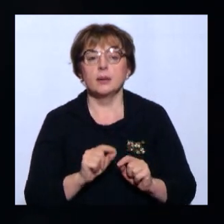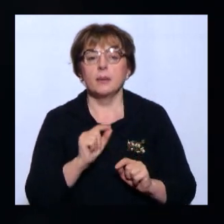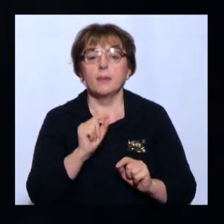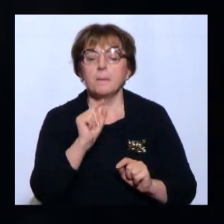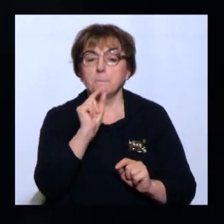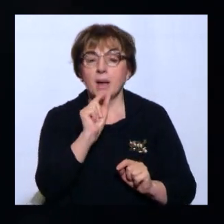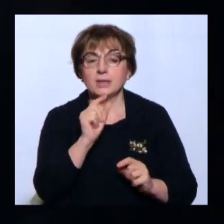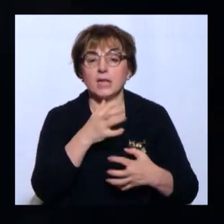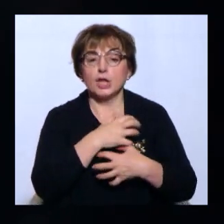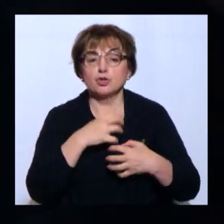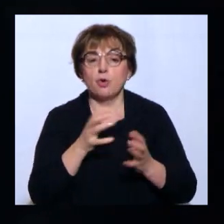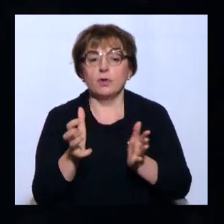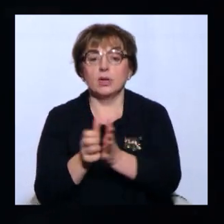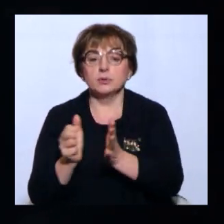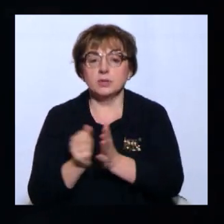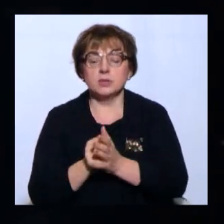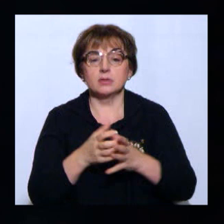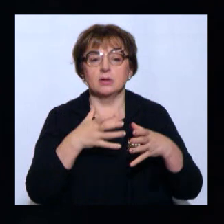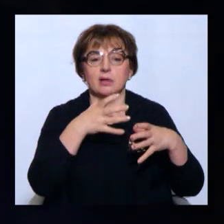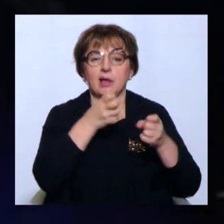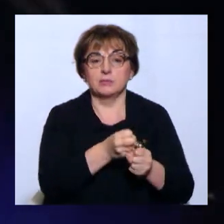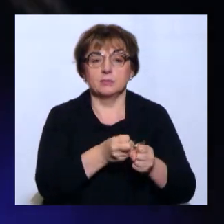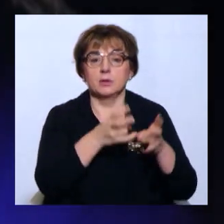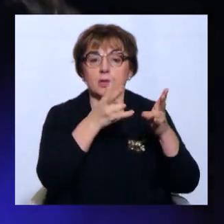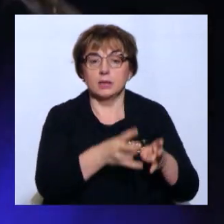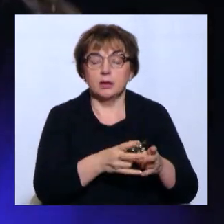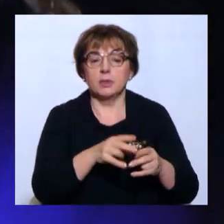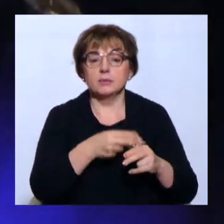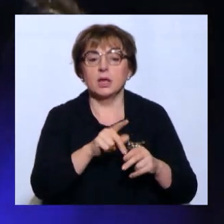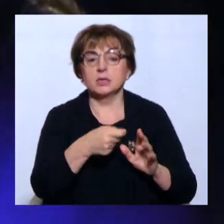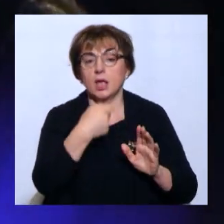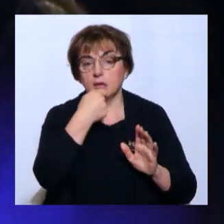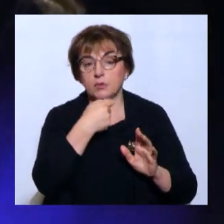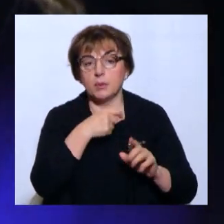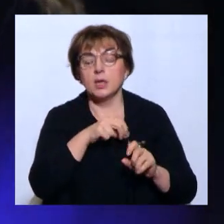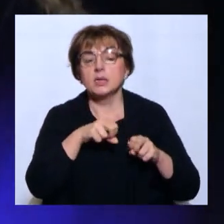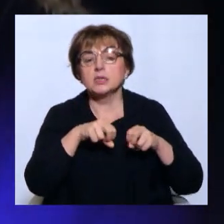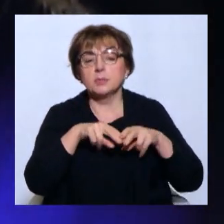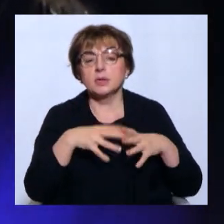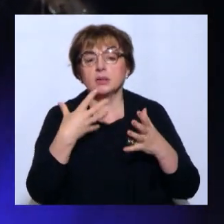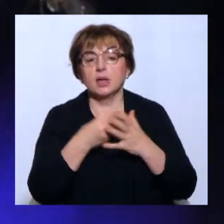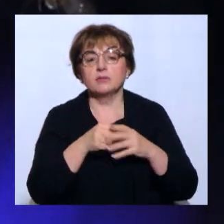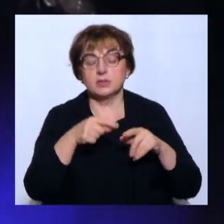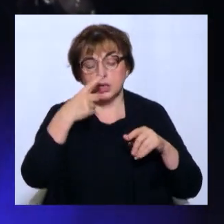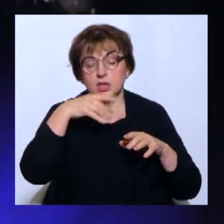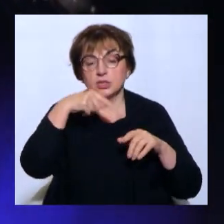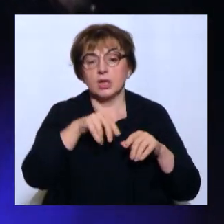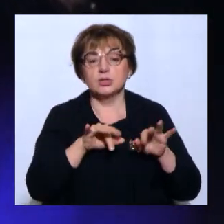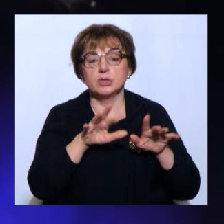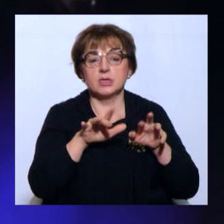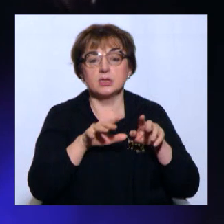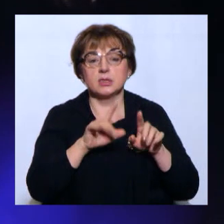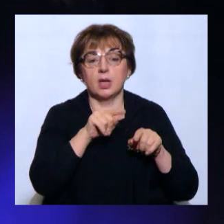პატარა ცხოველებს იჭერს, ადამბლავებს და ასე იკვებება. ის ამოძრავებს საცეცებს წყალში. როდესაც